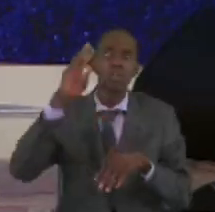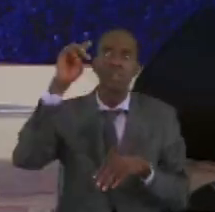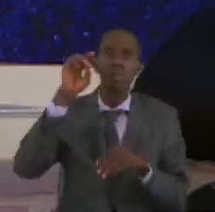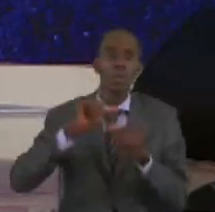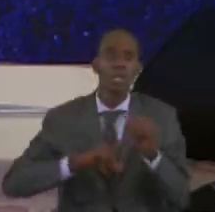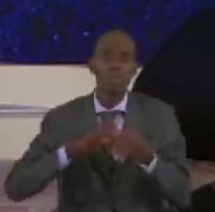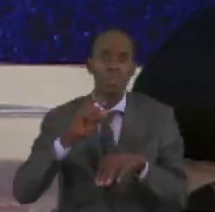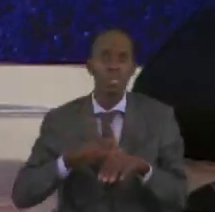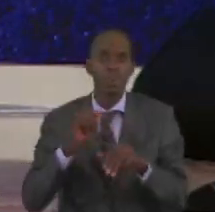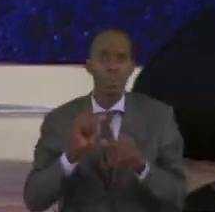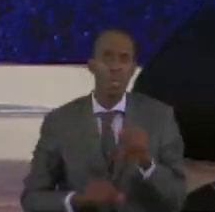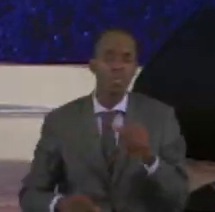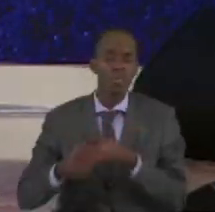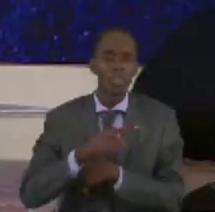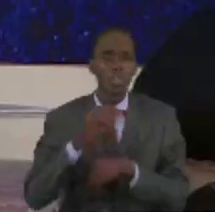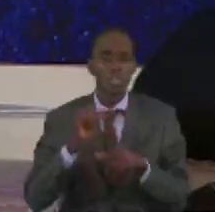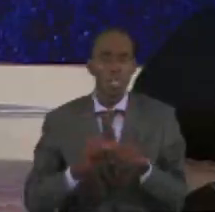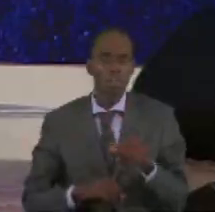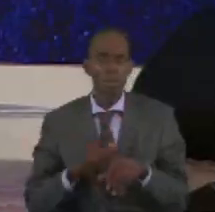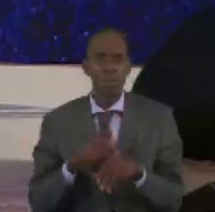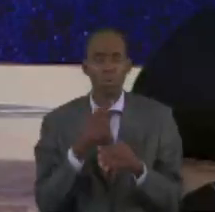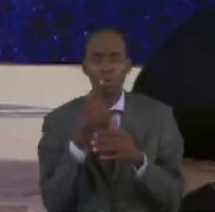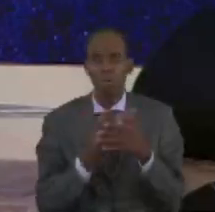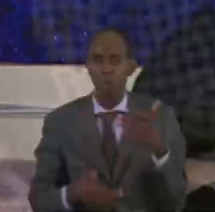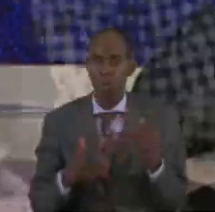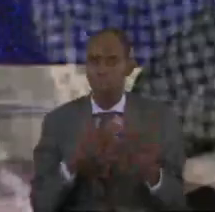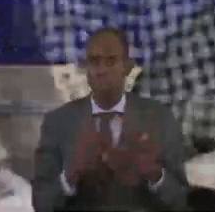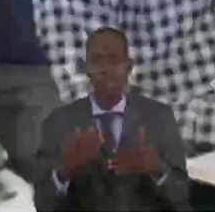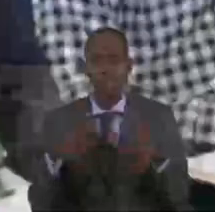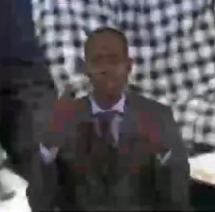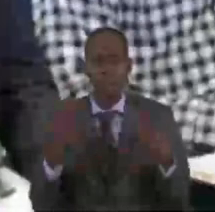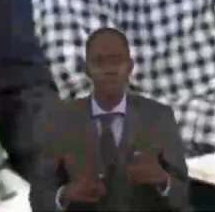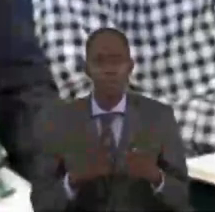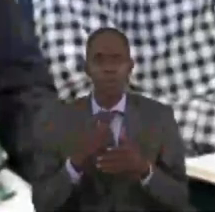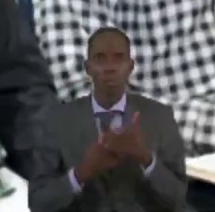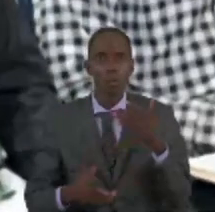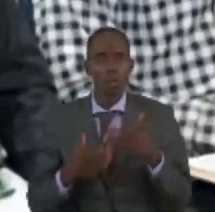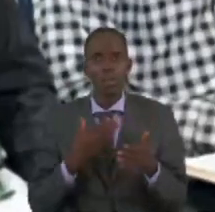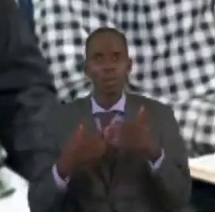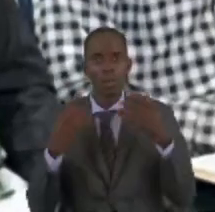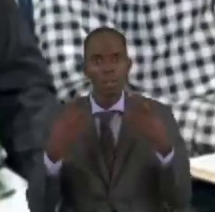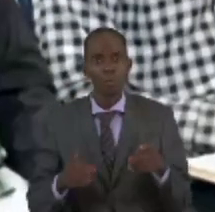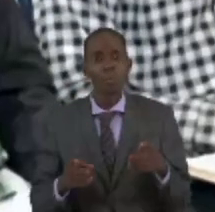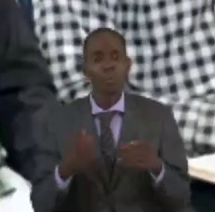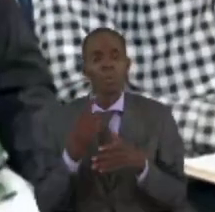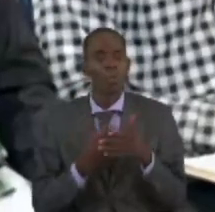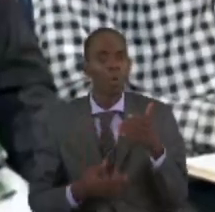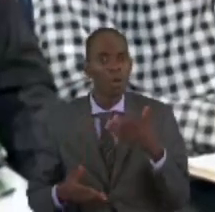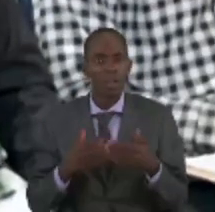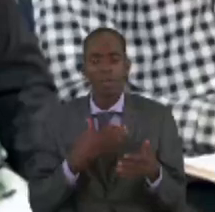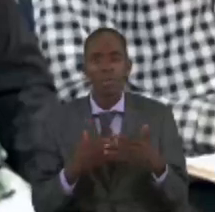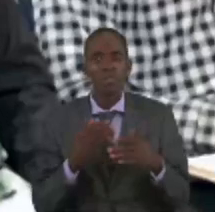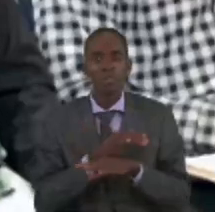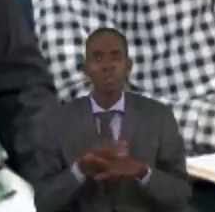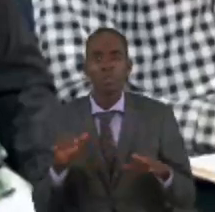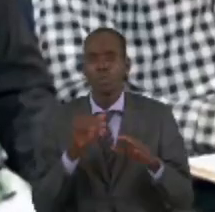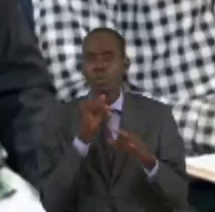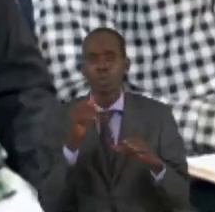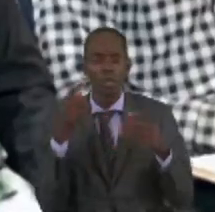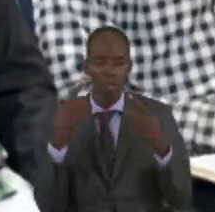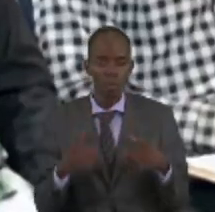à le regarder à tout moment, à chaque jour, quel que soit ce qui arrive, quel que soit ce qui n'arrive pas, advienne que